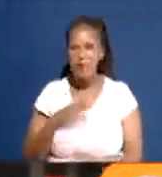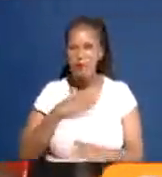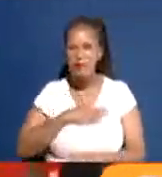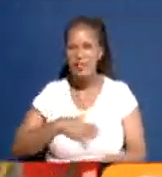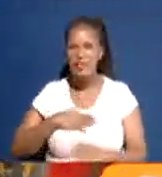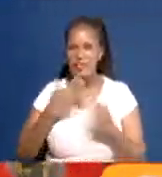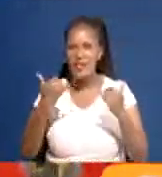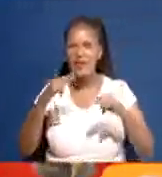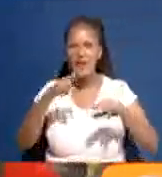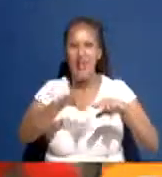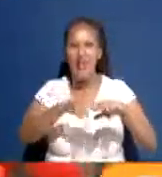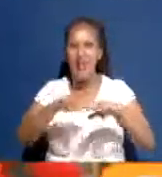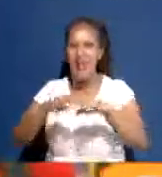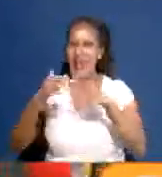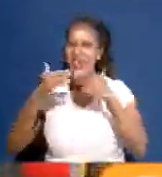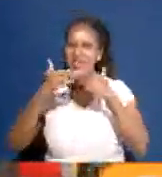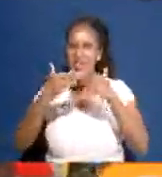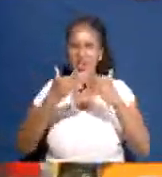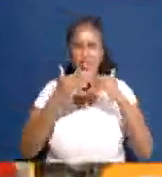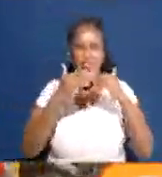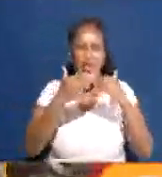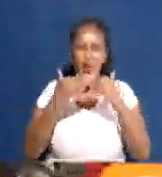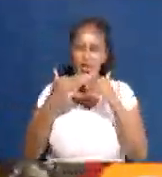Tafadhali tuketi chini. Asanteni sana.